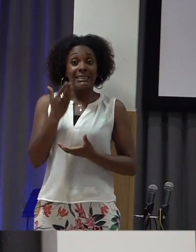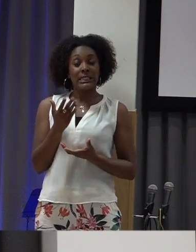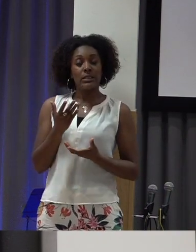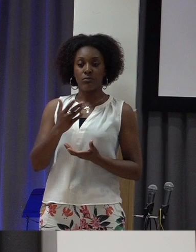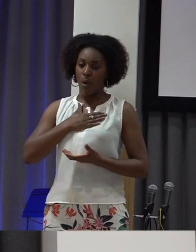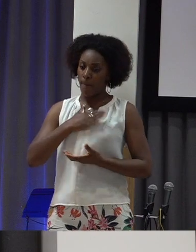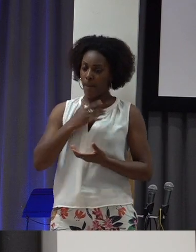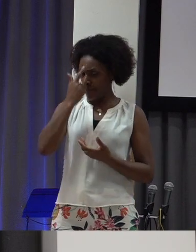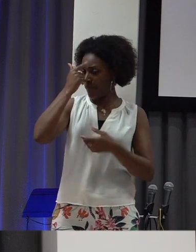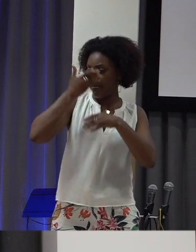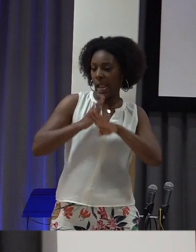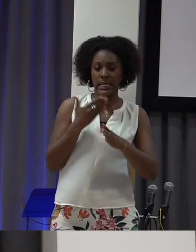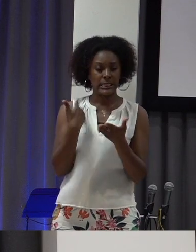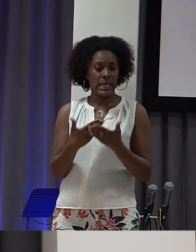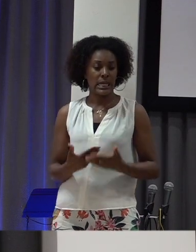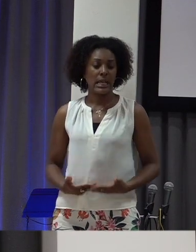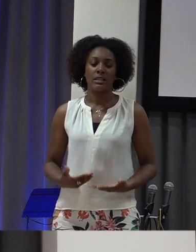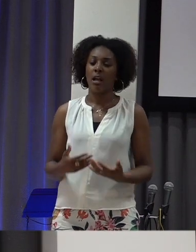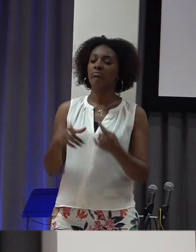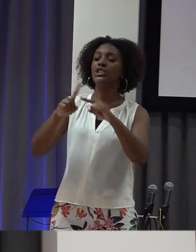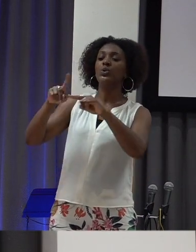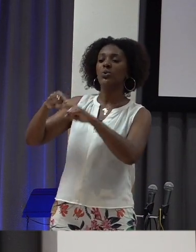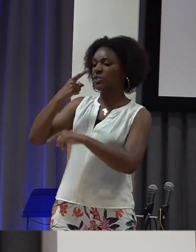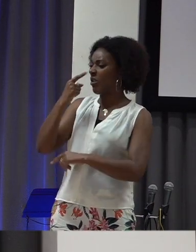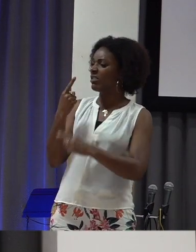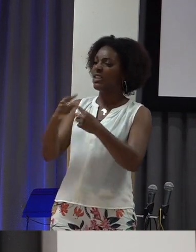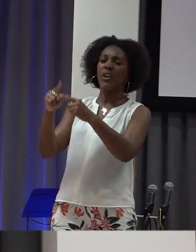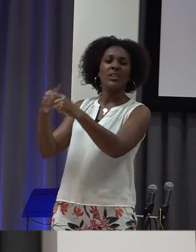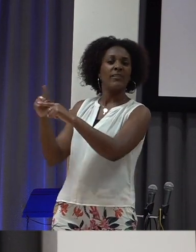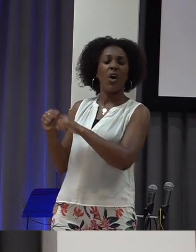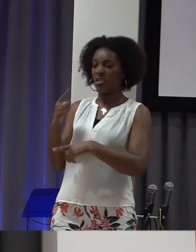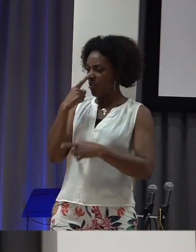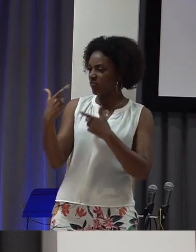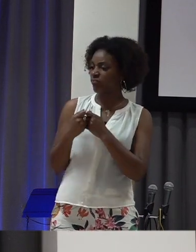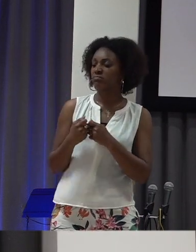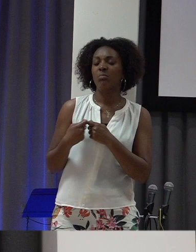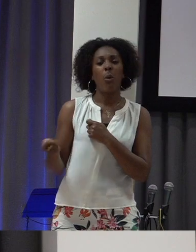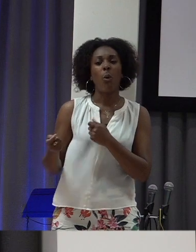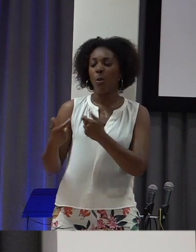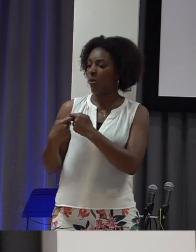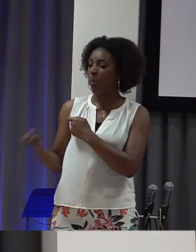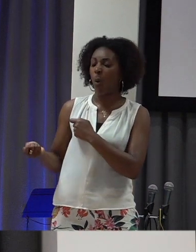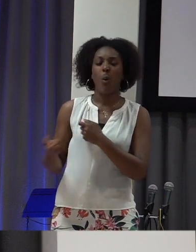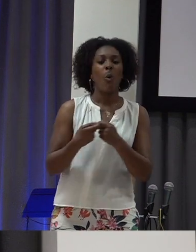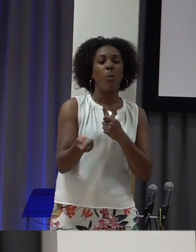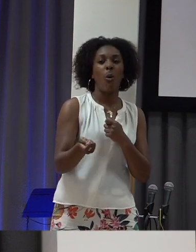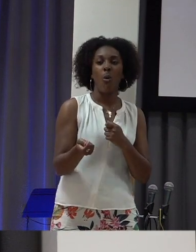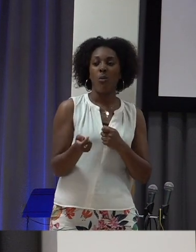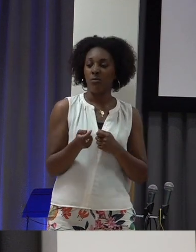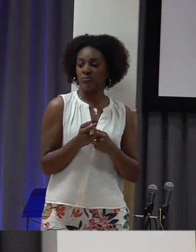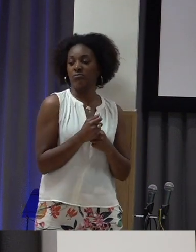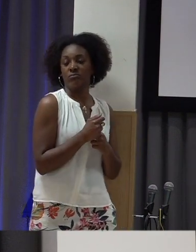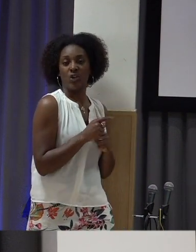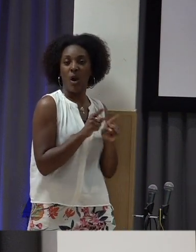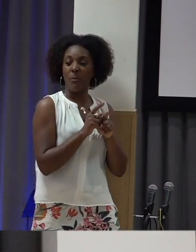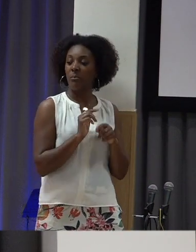humain, voire même et surtout chrétien, nous ne nous